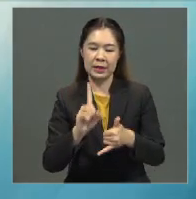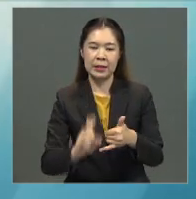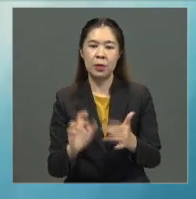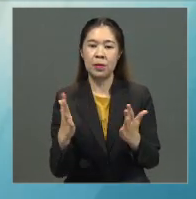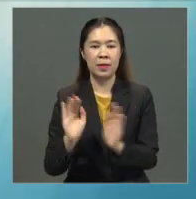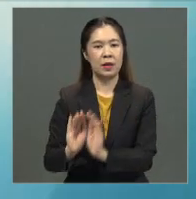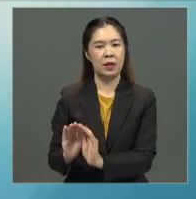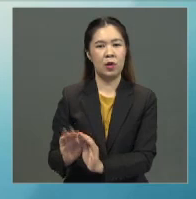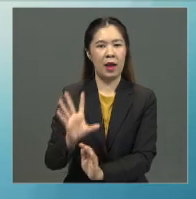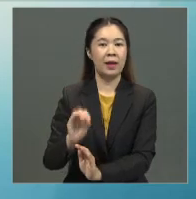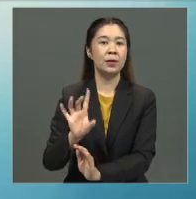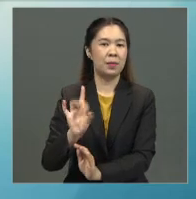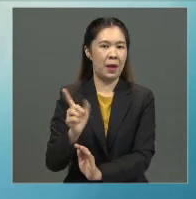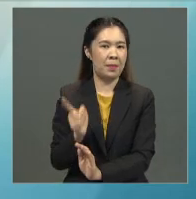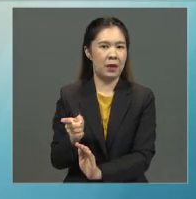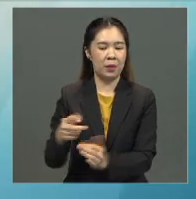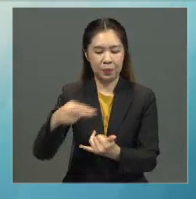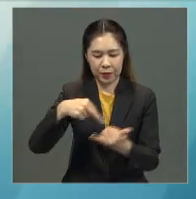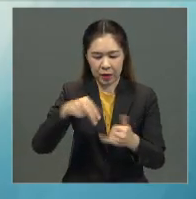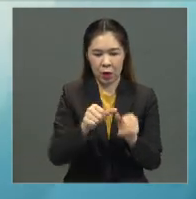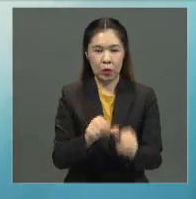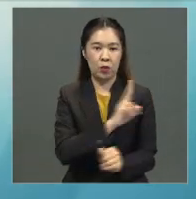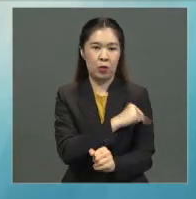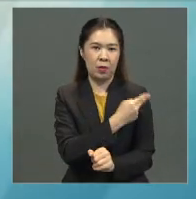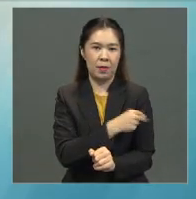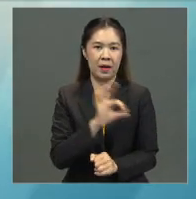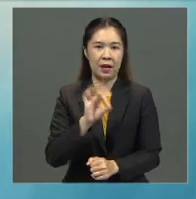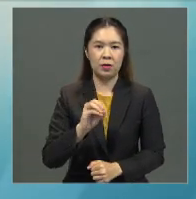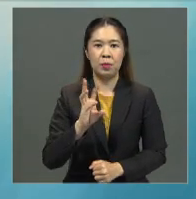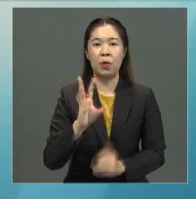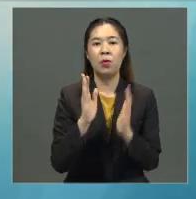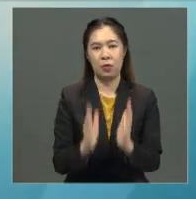มนะคะยังอยู่ที่58คนรักษาตัวอยู่ที่โรงพยาบาล96คนค่ะ